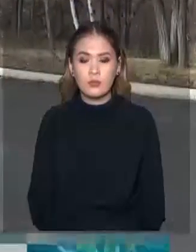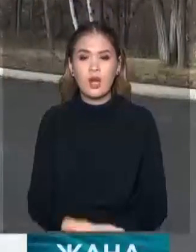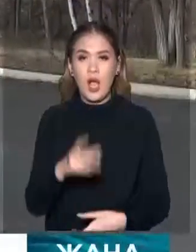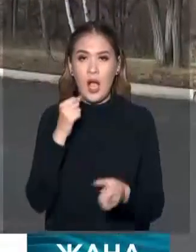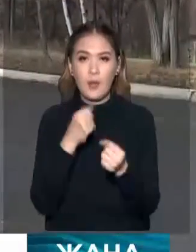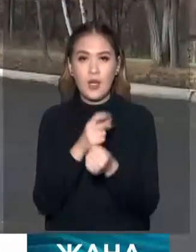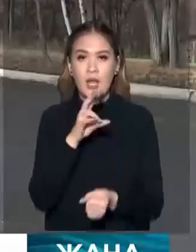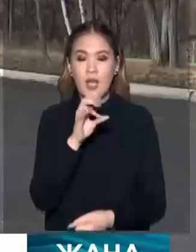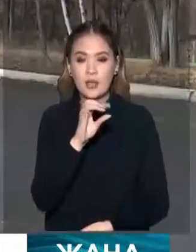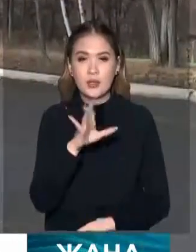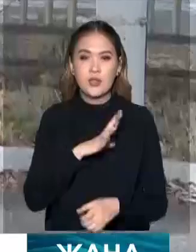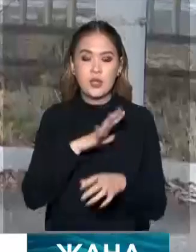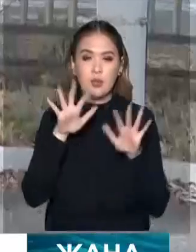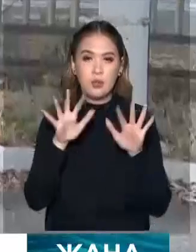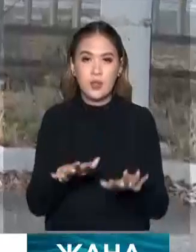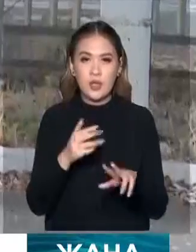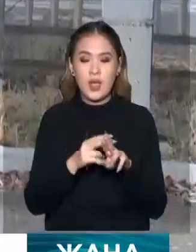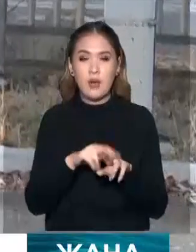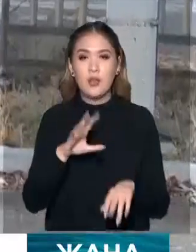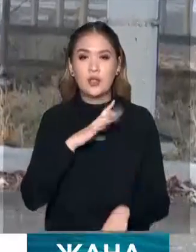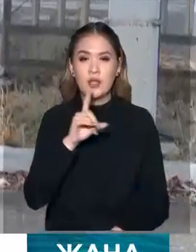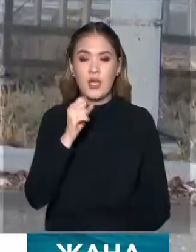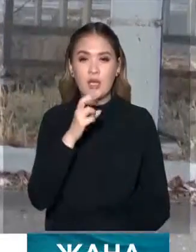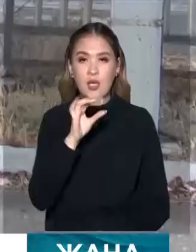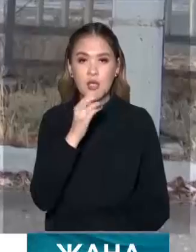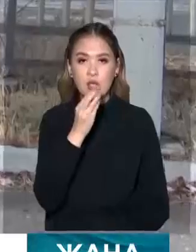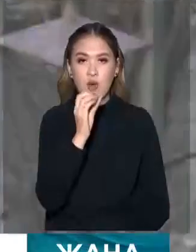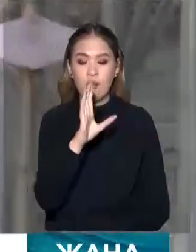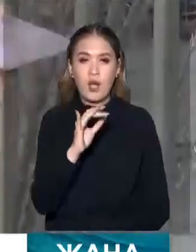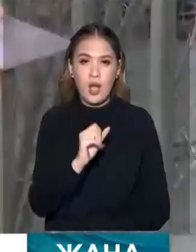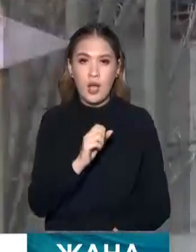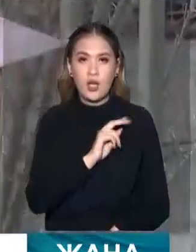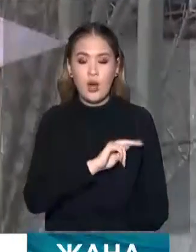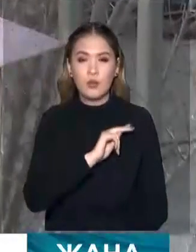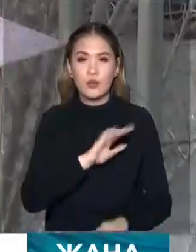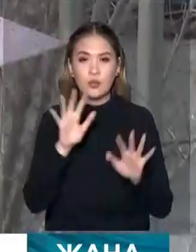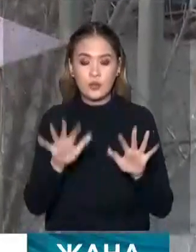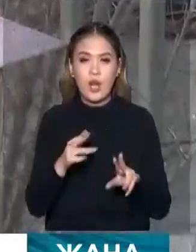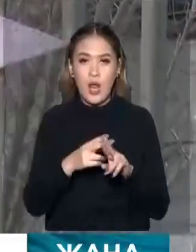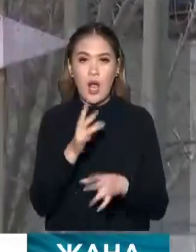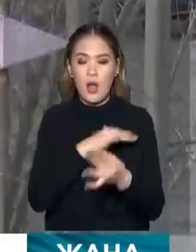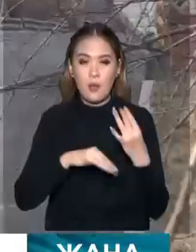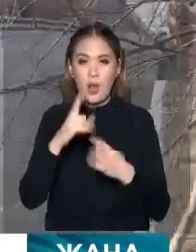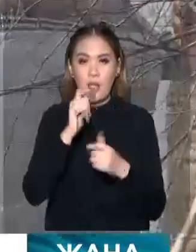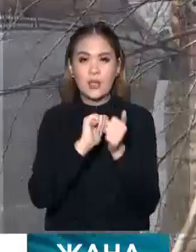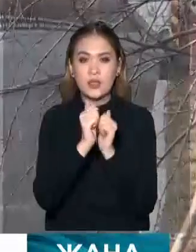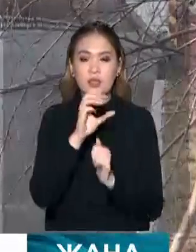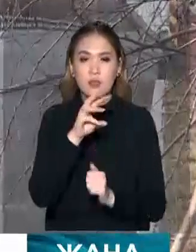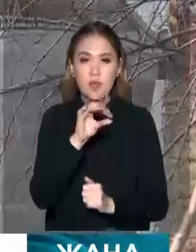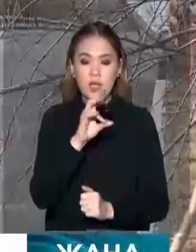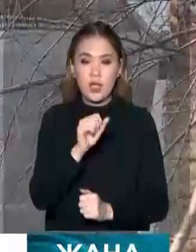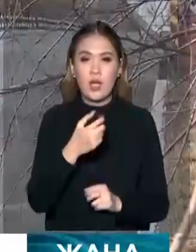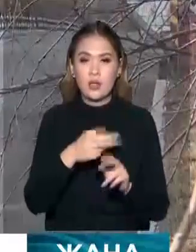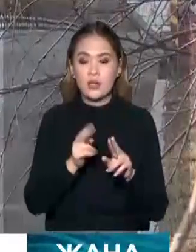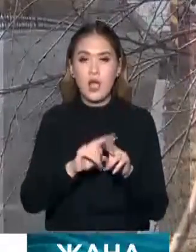Апат Ленин атындағы шахтада болды. Бақытжан Зайкешеваның екі ұлы осында жұмыс істейді. Кеше екеуі бір ауысымға түсіпті. Өкінішке қарай